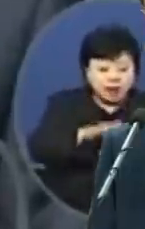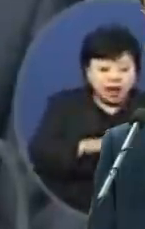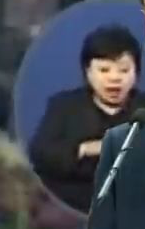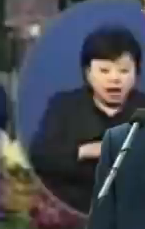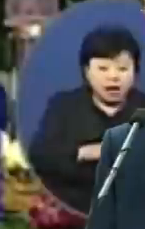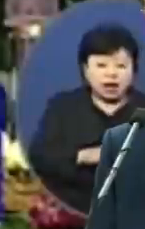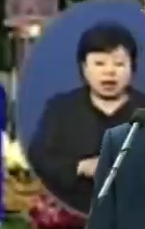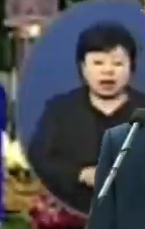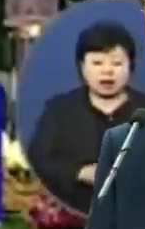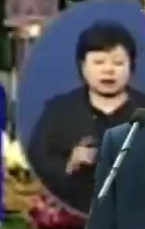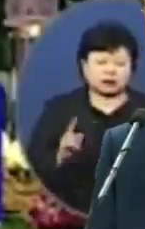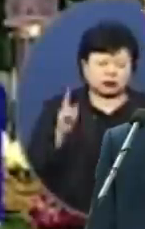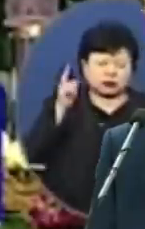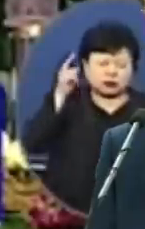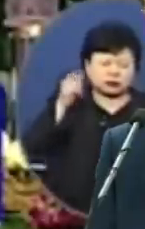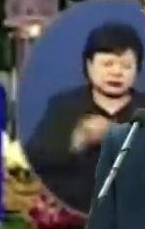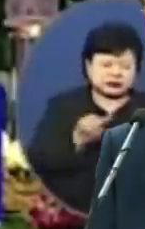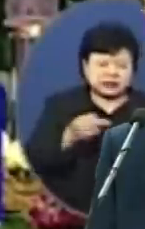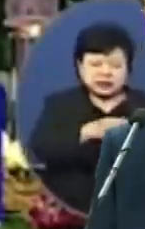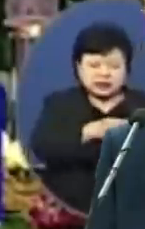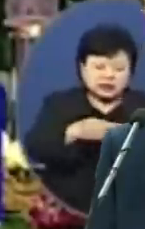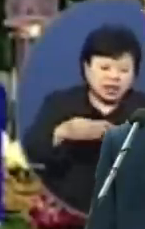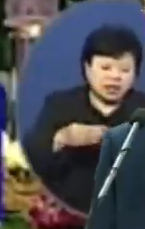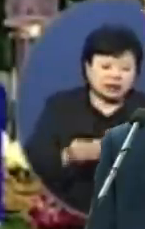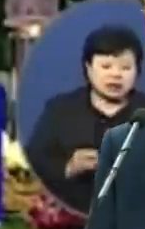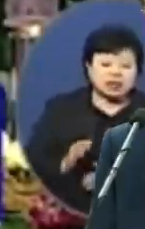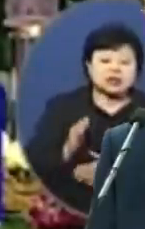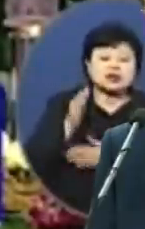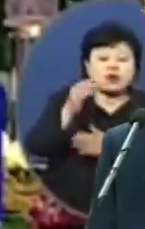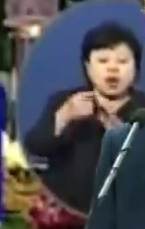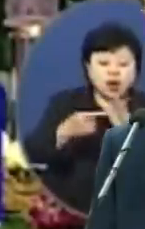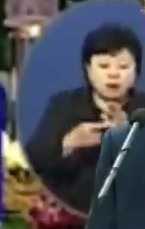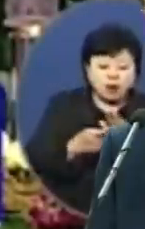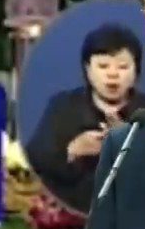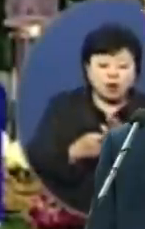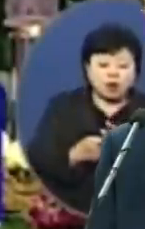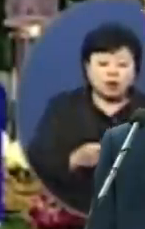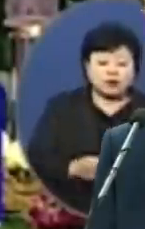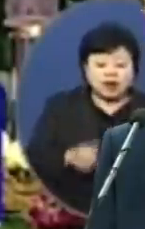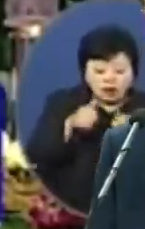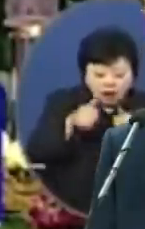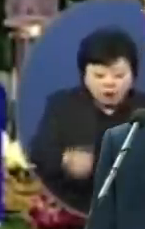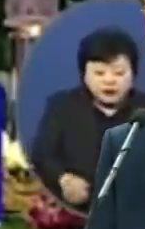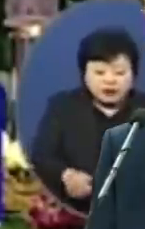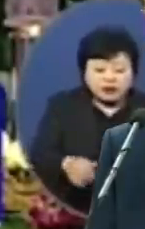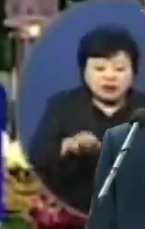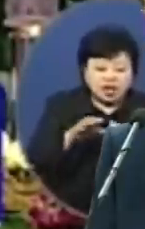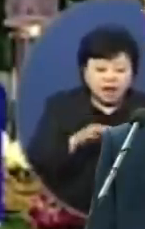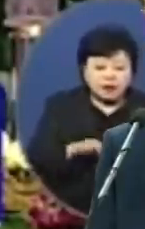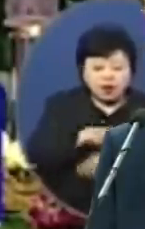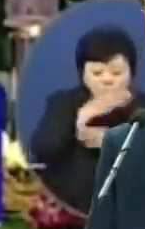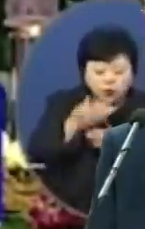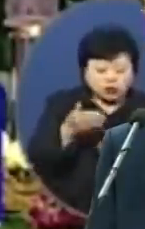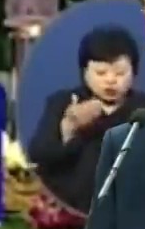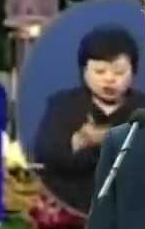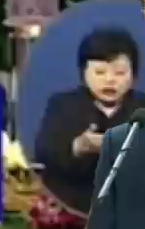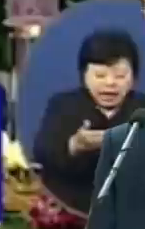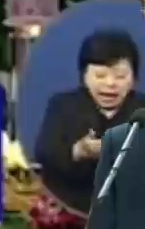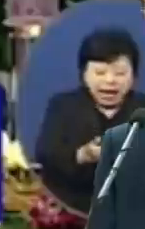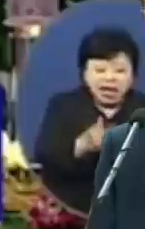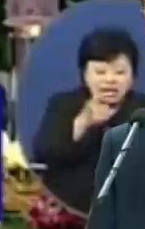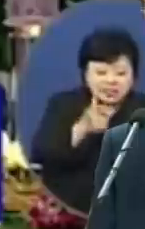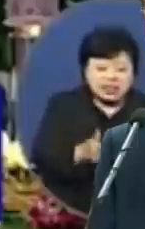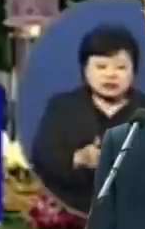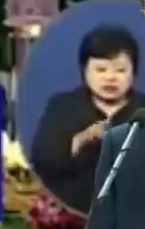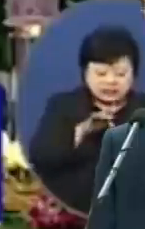데리고 지극히 높은 산으로 가서 천하 만국과 그 영광을 보여 이르되 만일 내게 엎드려 경배하면 이 모든 것을 내게 주리라.